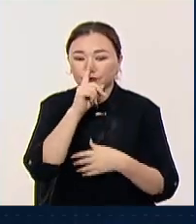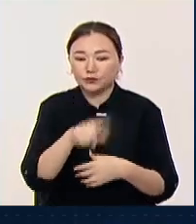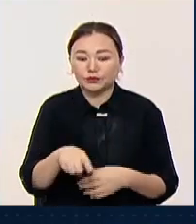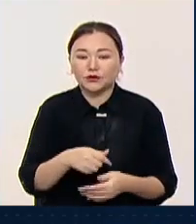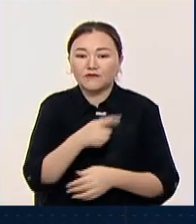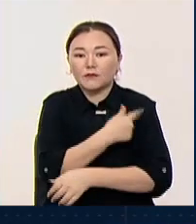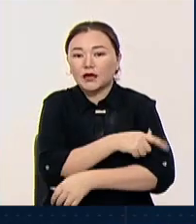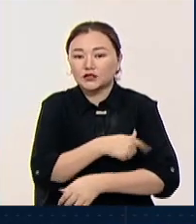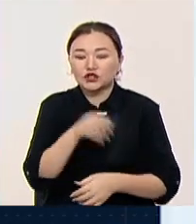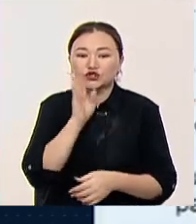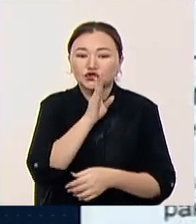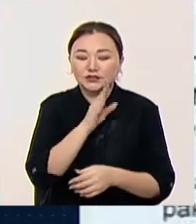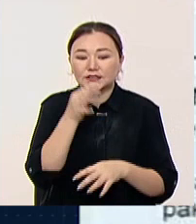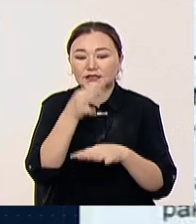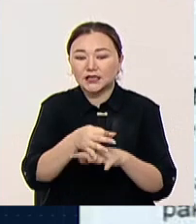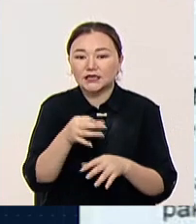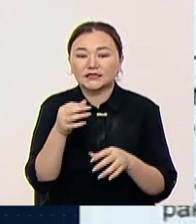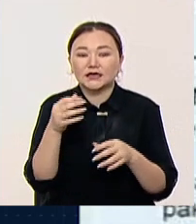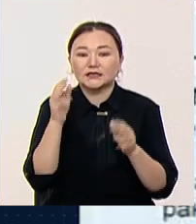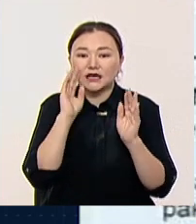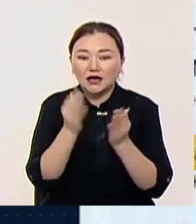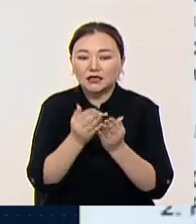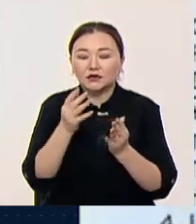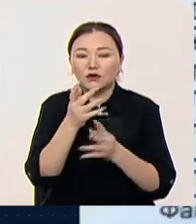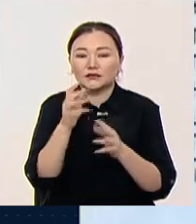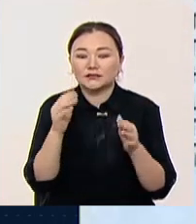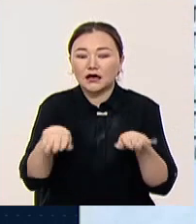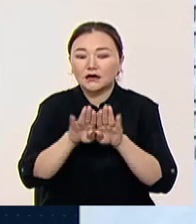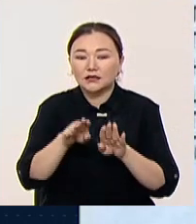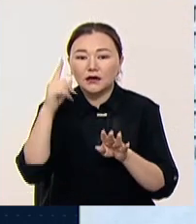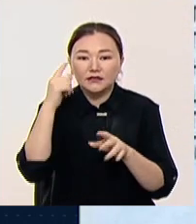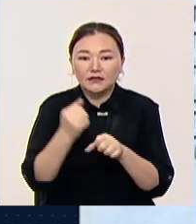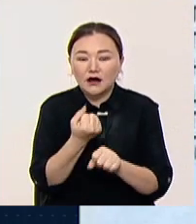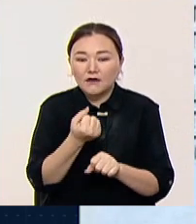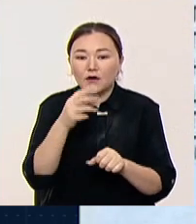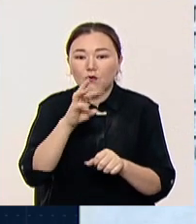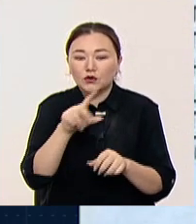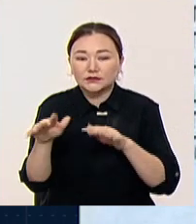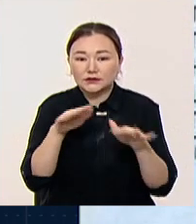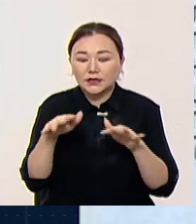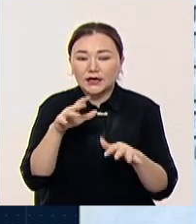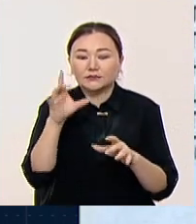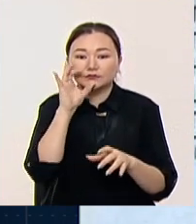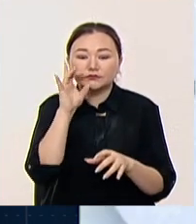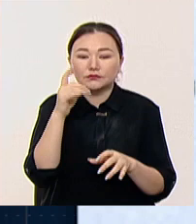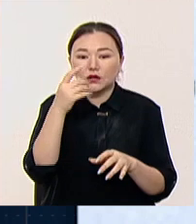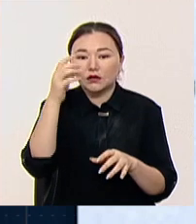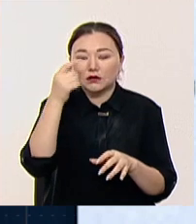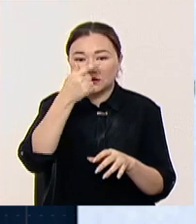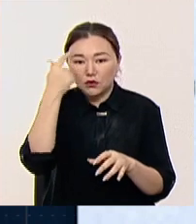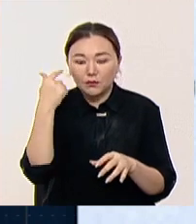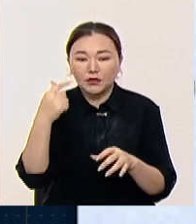В больнице женщине диагностировали закрытую черепно-мозговую травму, сотрясение головного мозга, гематому лобно-височной